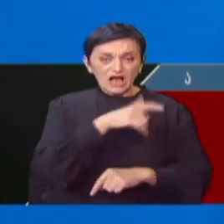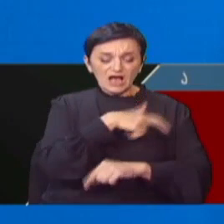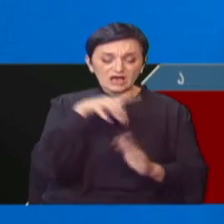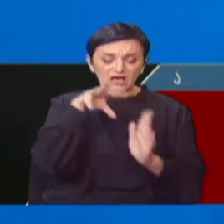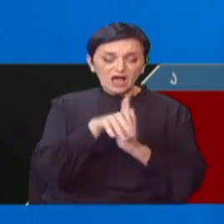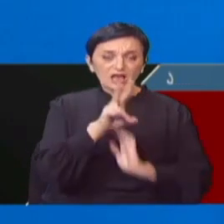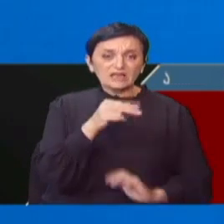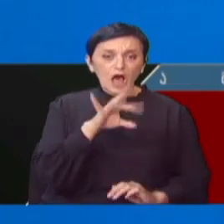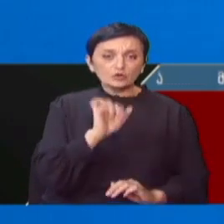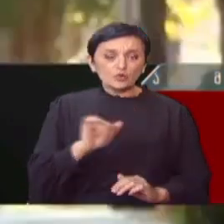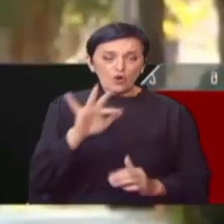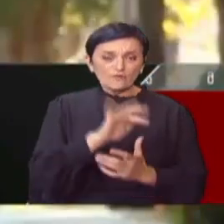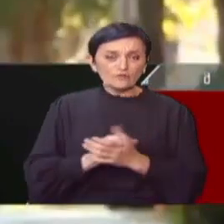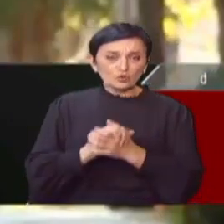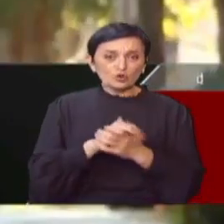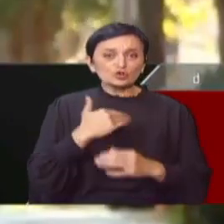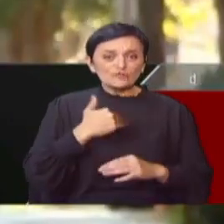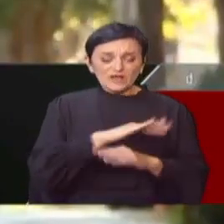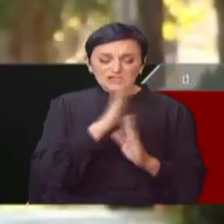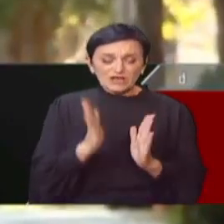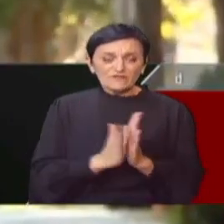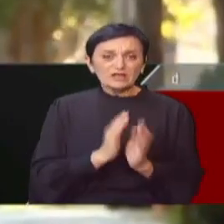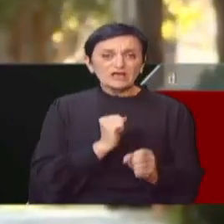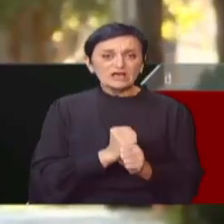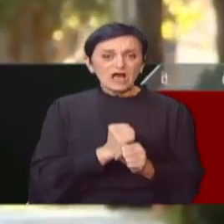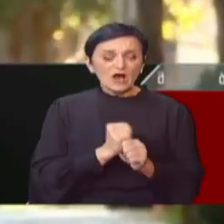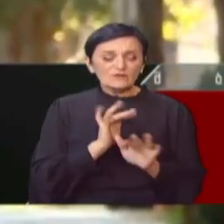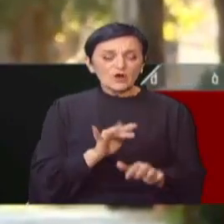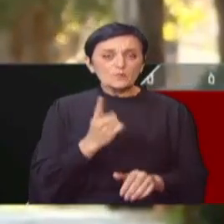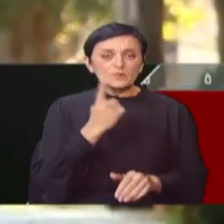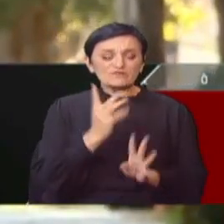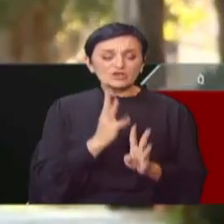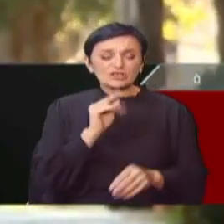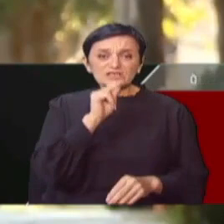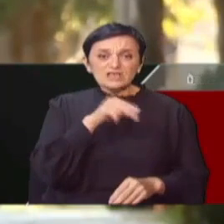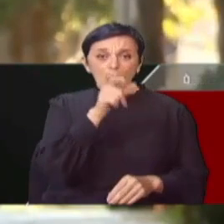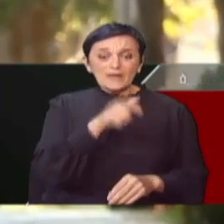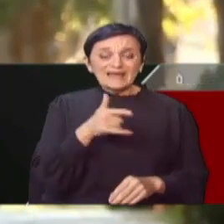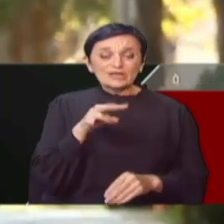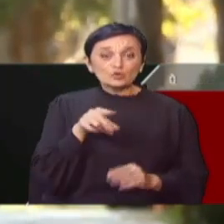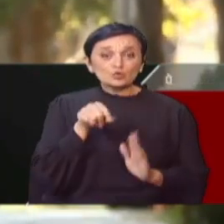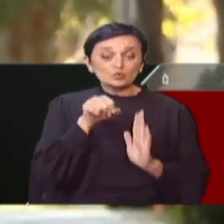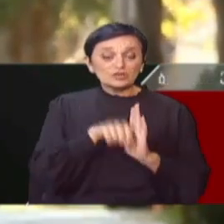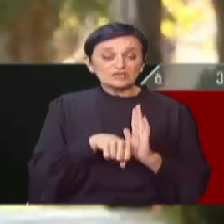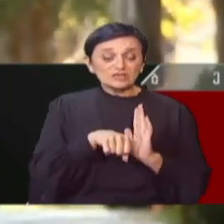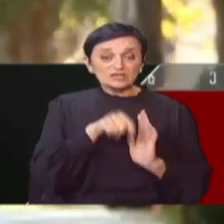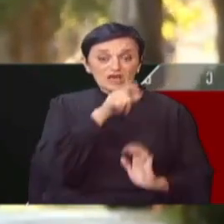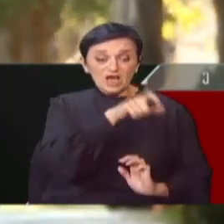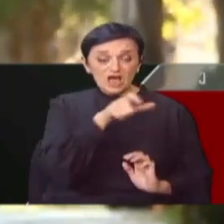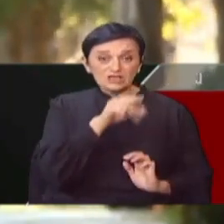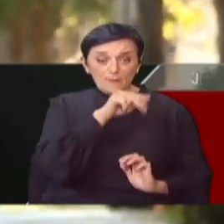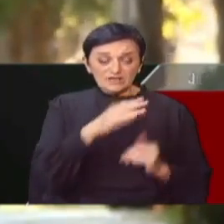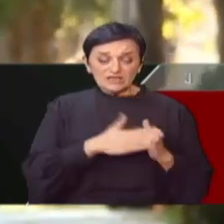გაწევრიანება ნატოსა და ევროკავშირში. Ჩვენ ყველაფერს გავაკეთებთ იმისთვის, რომ პირველ რიგში დამნაშავეები, თამაზ გინტურის კლუბაში დამნაშავეები